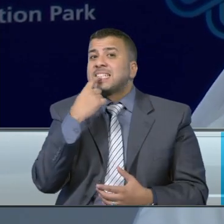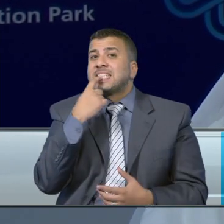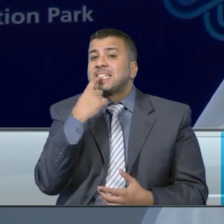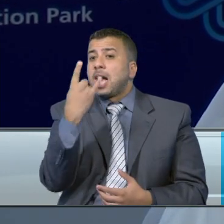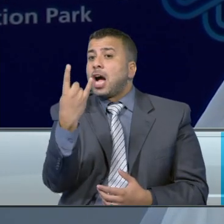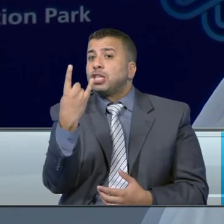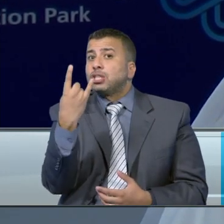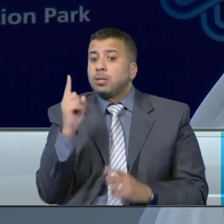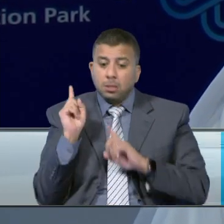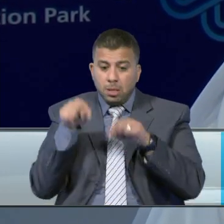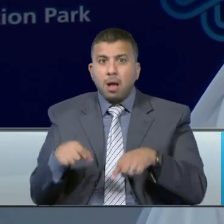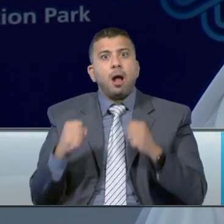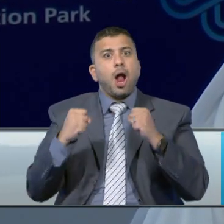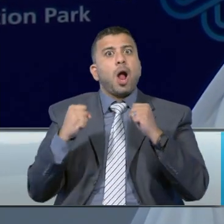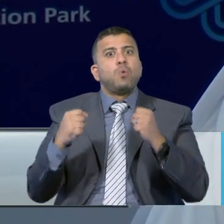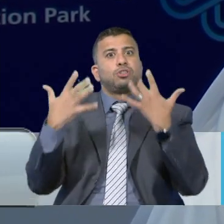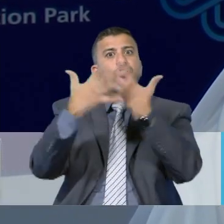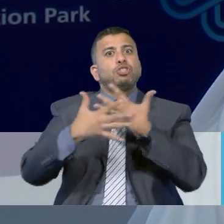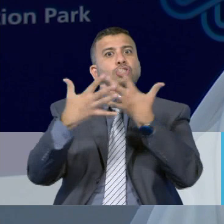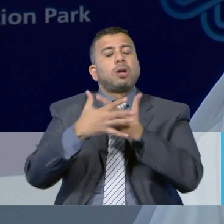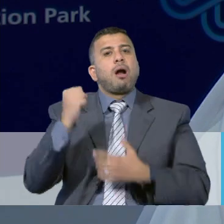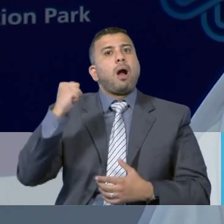إحدى أقوى الشركات في المجال هذا،